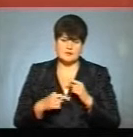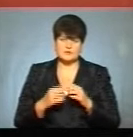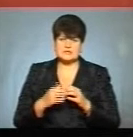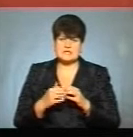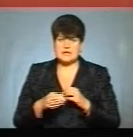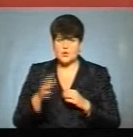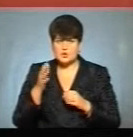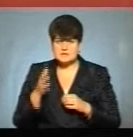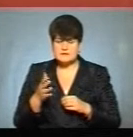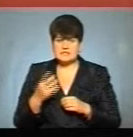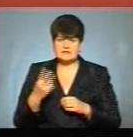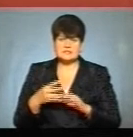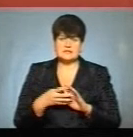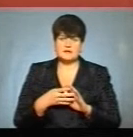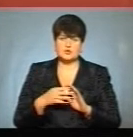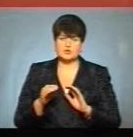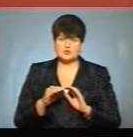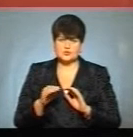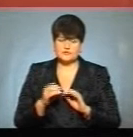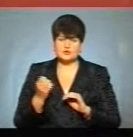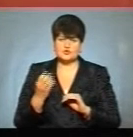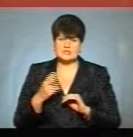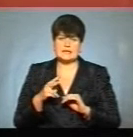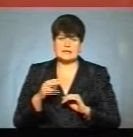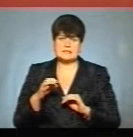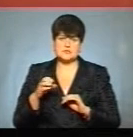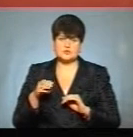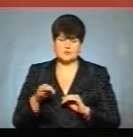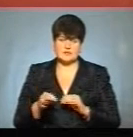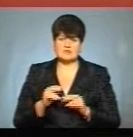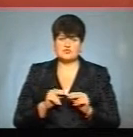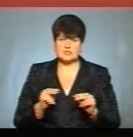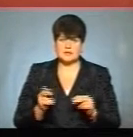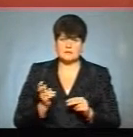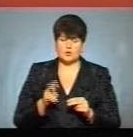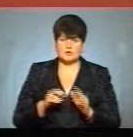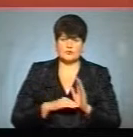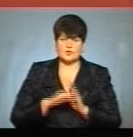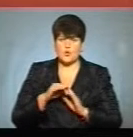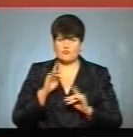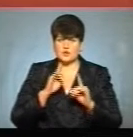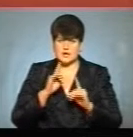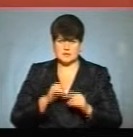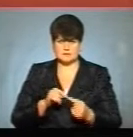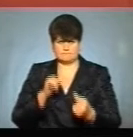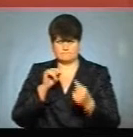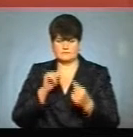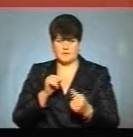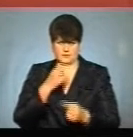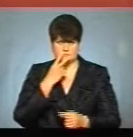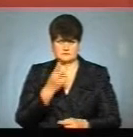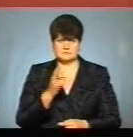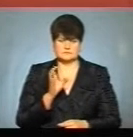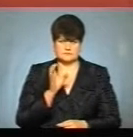середньої освіти. 29 жовтня і 14 листопада вчителі виходили під Верховну Раду із протестами. Я пропоную зараз